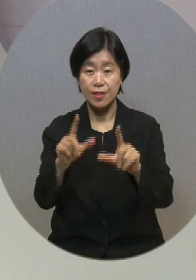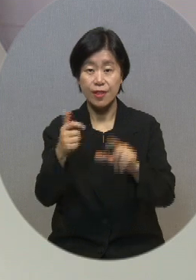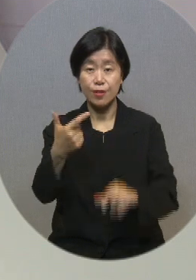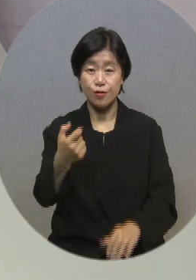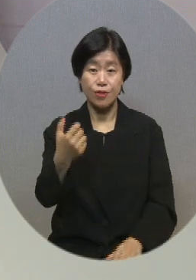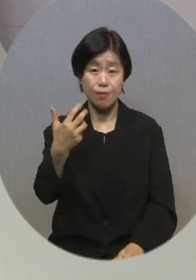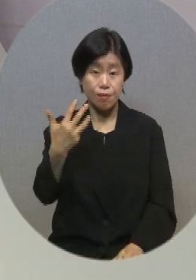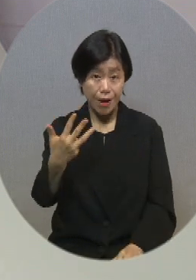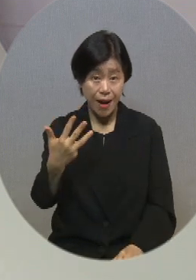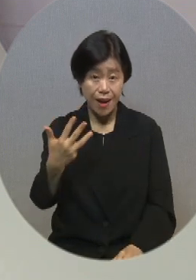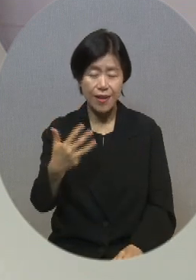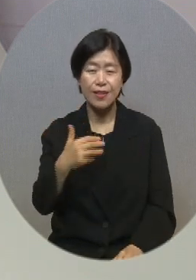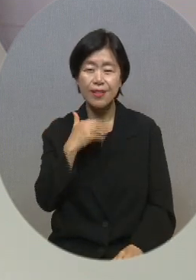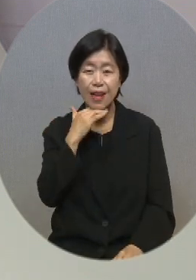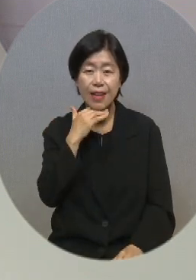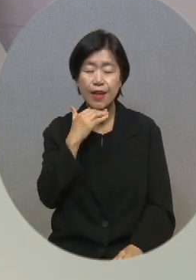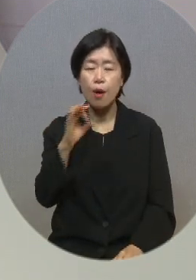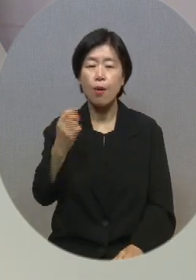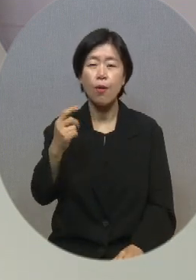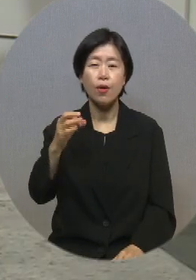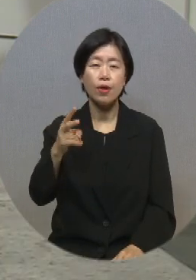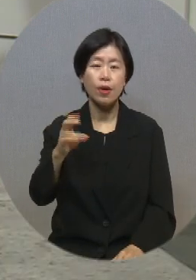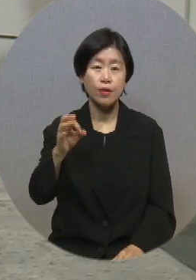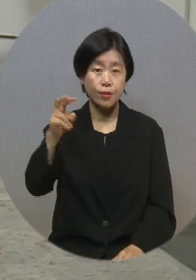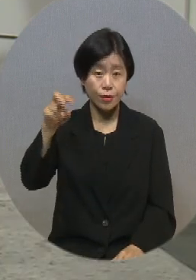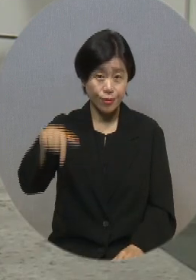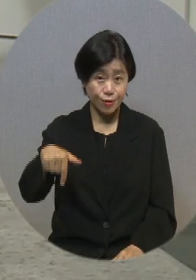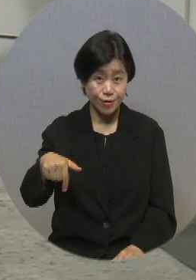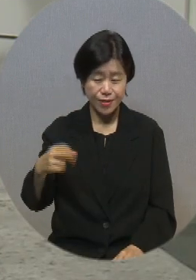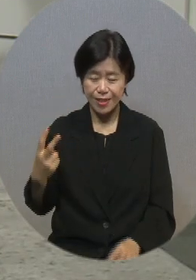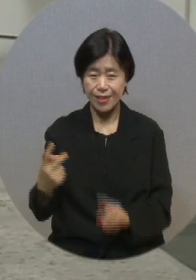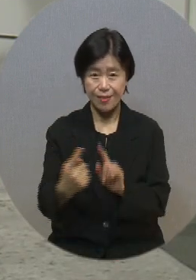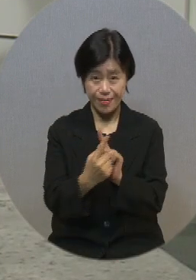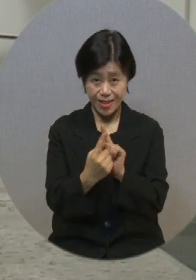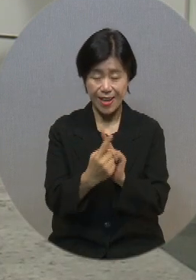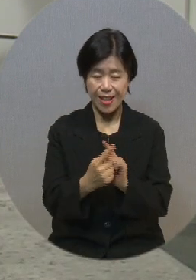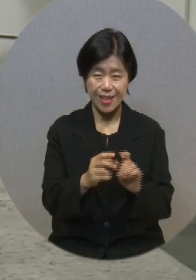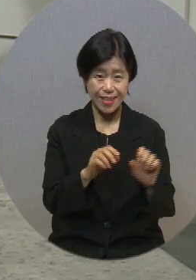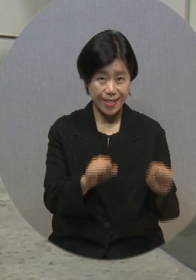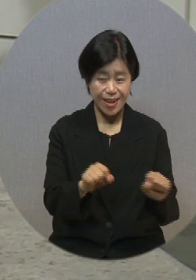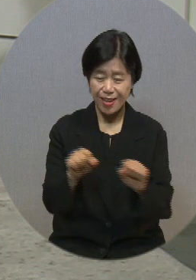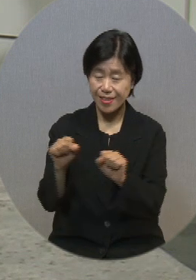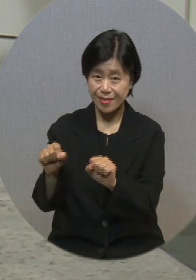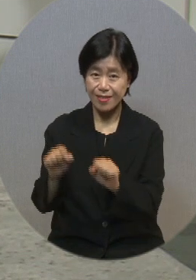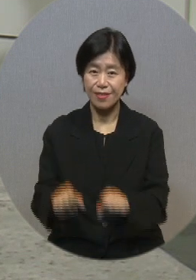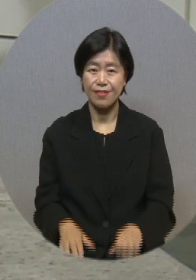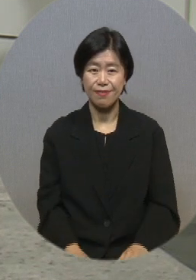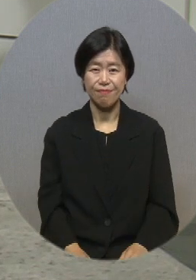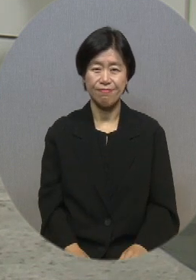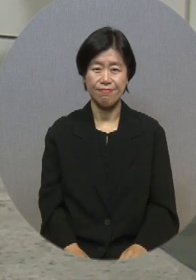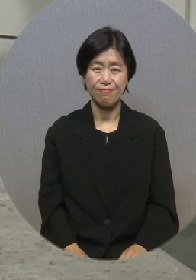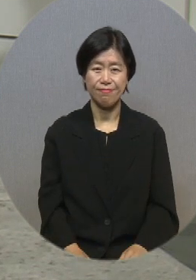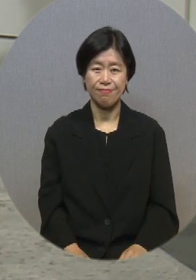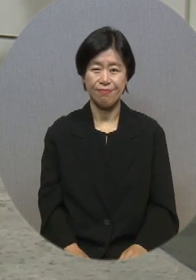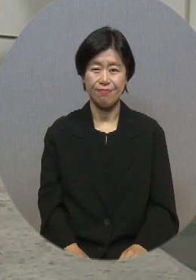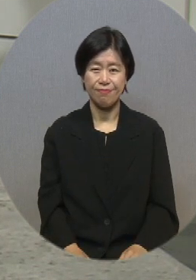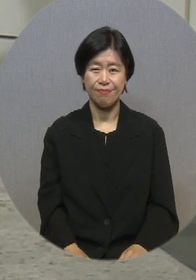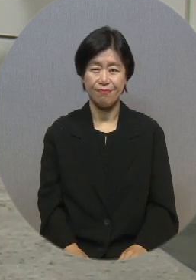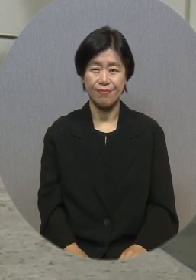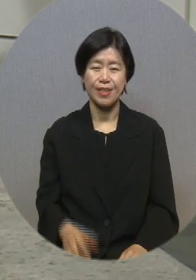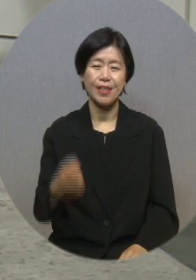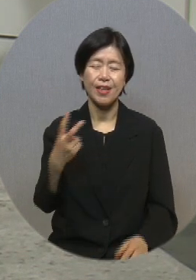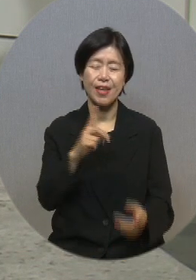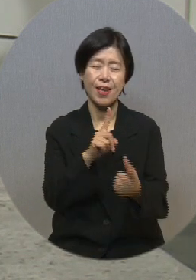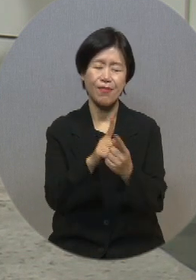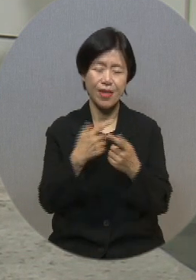오영숙님이 되겠습니다. 안녕하십니까? 안녕하세요. 반갑습니다. 네, 안녕하세요. 네. 예, 반갑습니다. 아, 또 뵙게